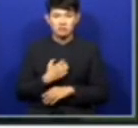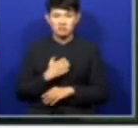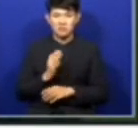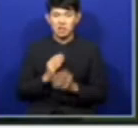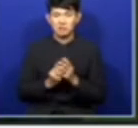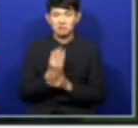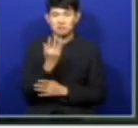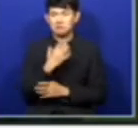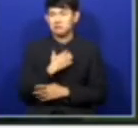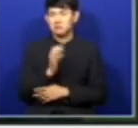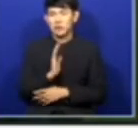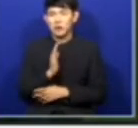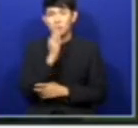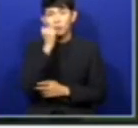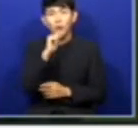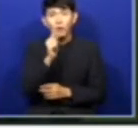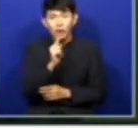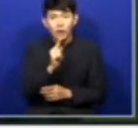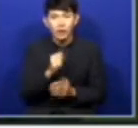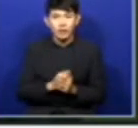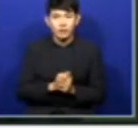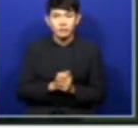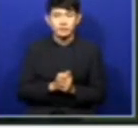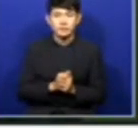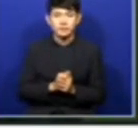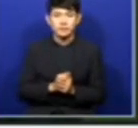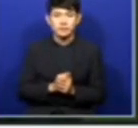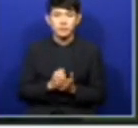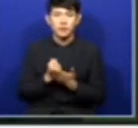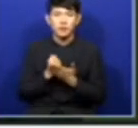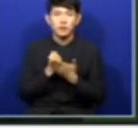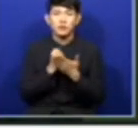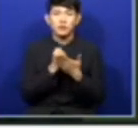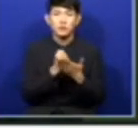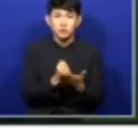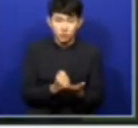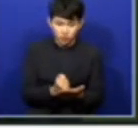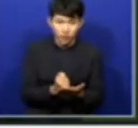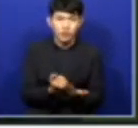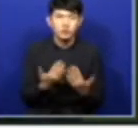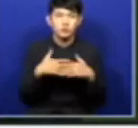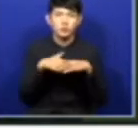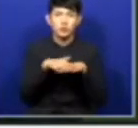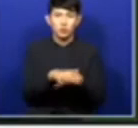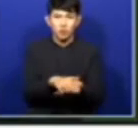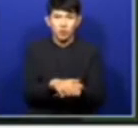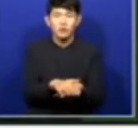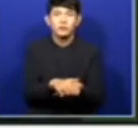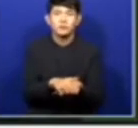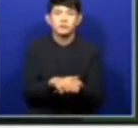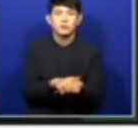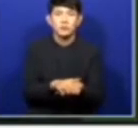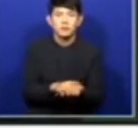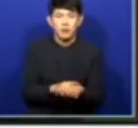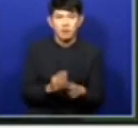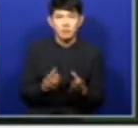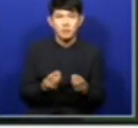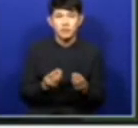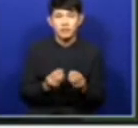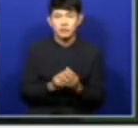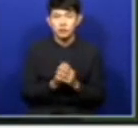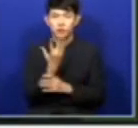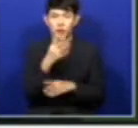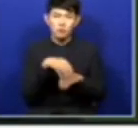ม้เพราะว่าแทนที่จะช่วยส่วนรวม ในการที่จะทำให้มีพื้นที่สีเขียวเพิ่